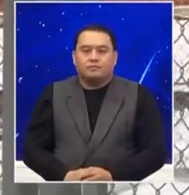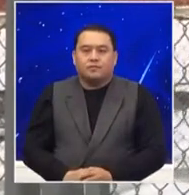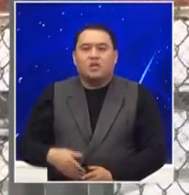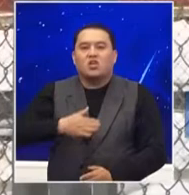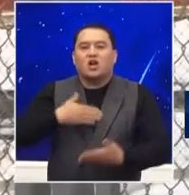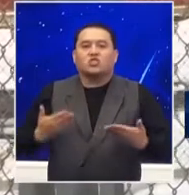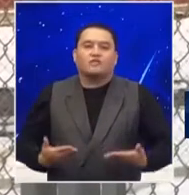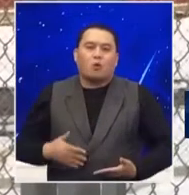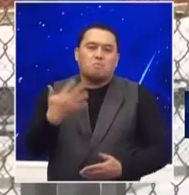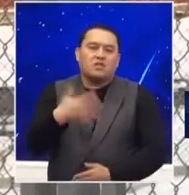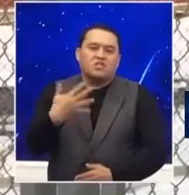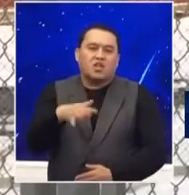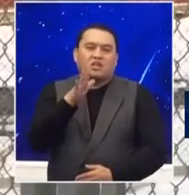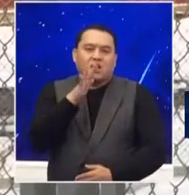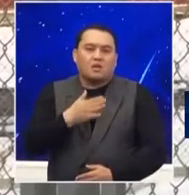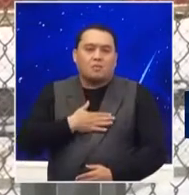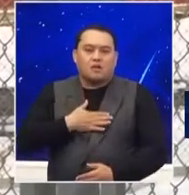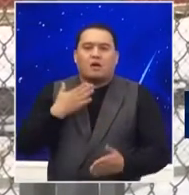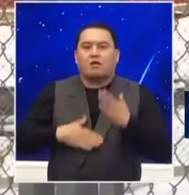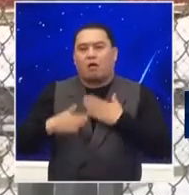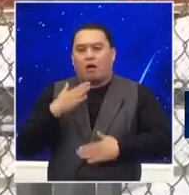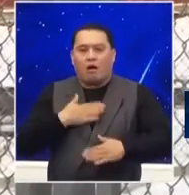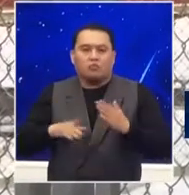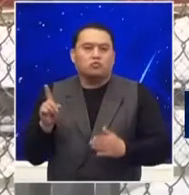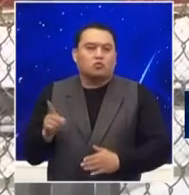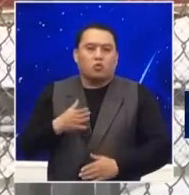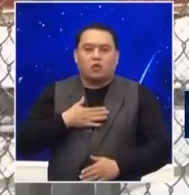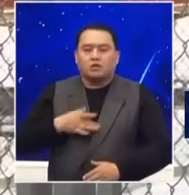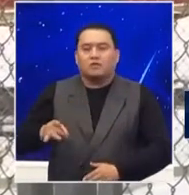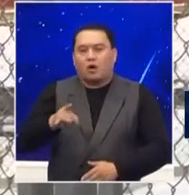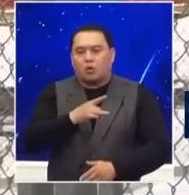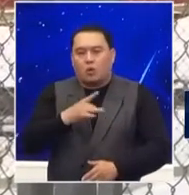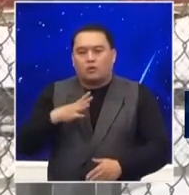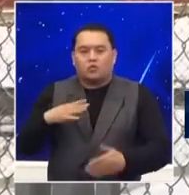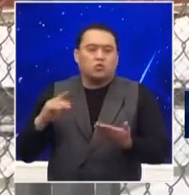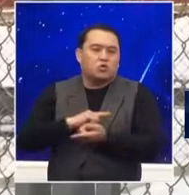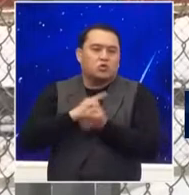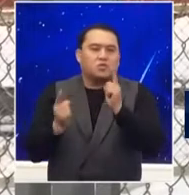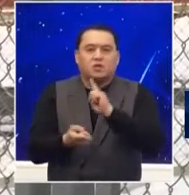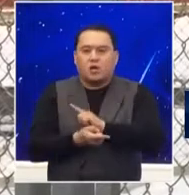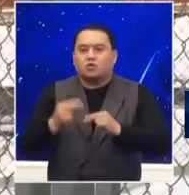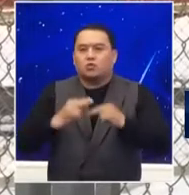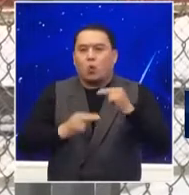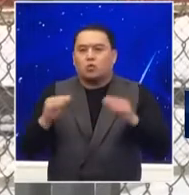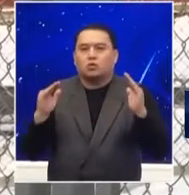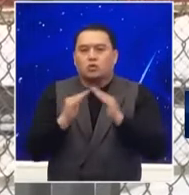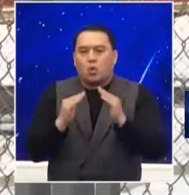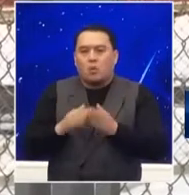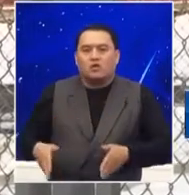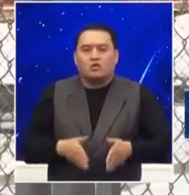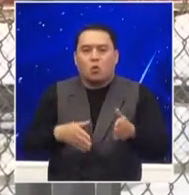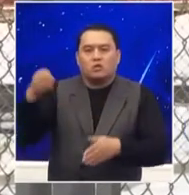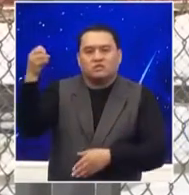Я живу здесь 50 лет, и, конечно же, меня очень радует, что в нашем районе происходит столько изменений. Строятся дома, дороги, есть вода